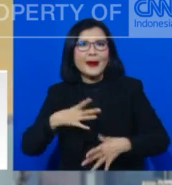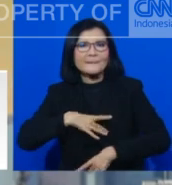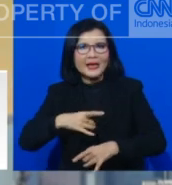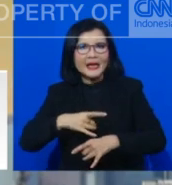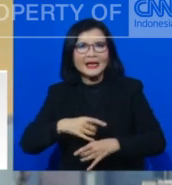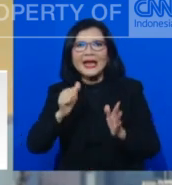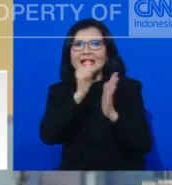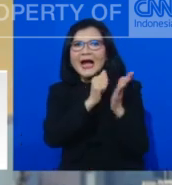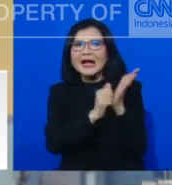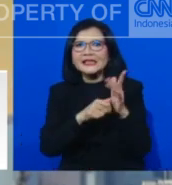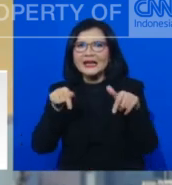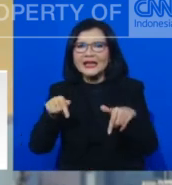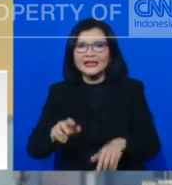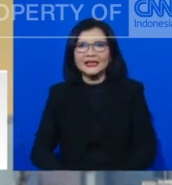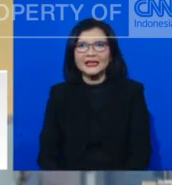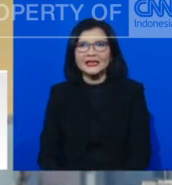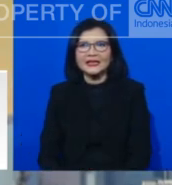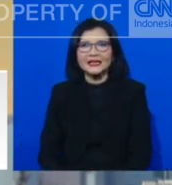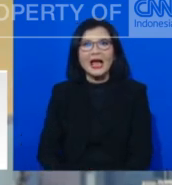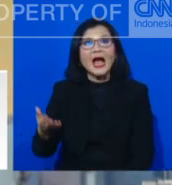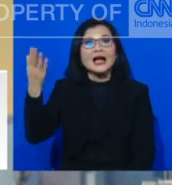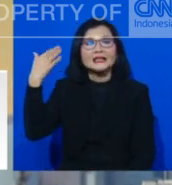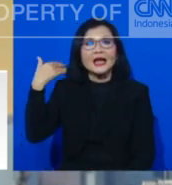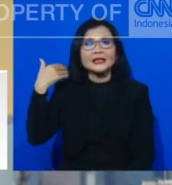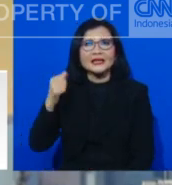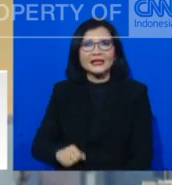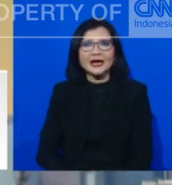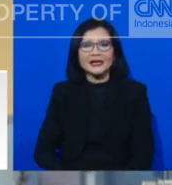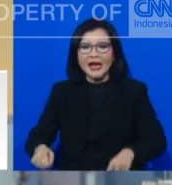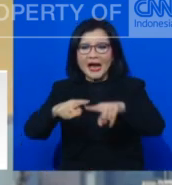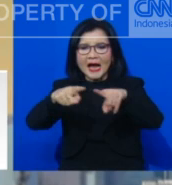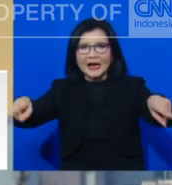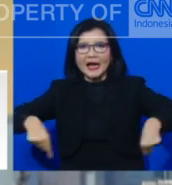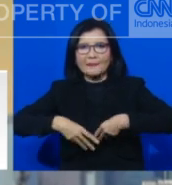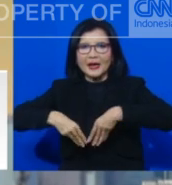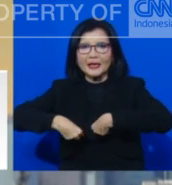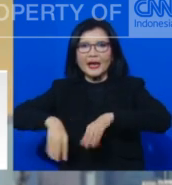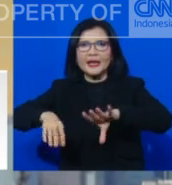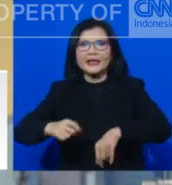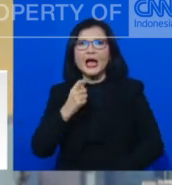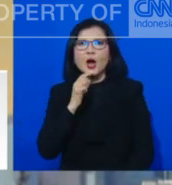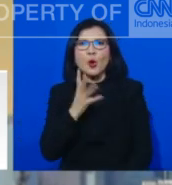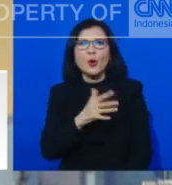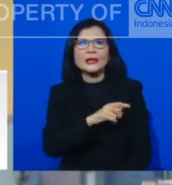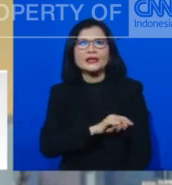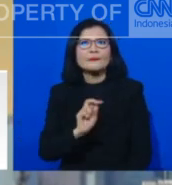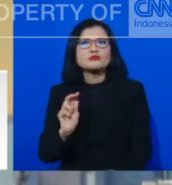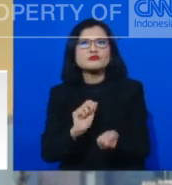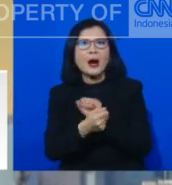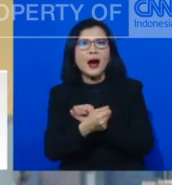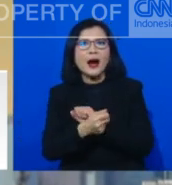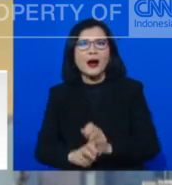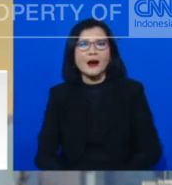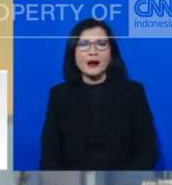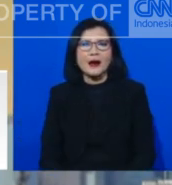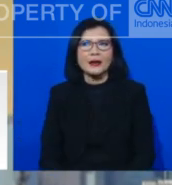2023 tadi kan kalau dari informasi sebelumnya red karpet itu diganti dengan champain karpet Ini kenapa nih Mas